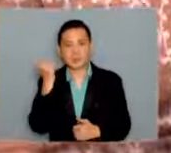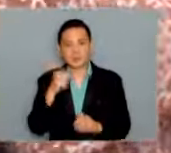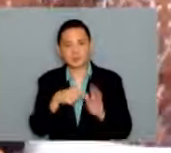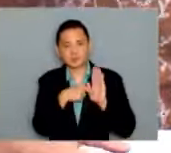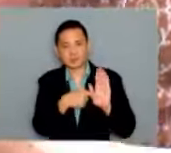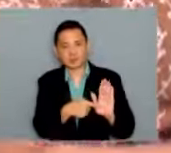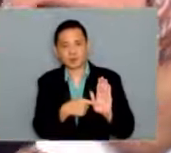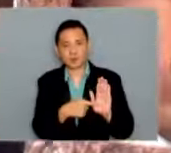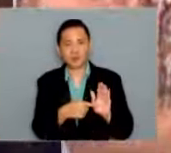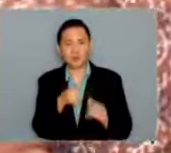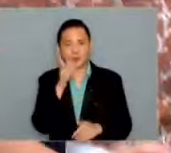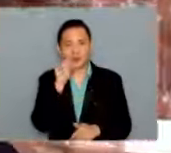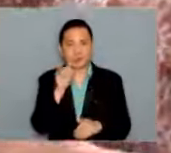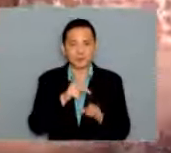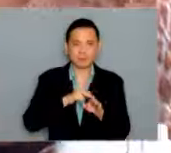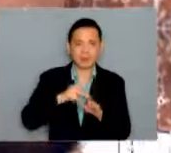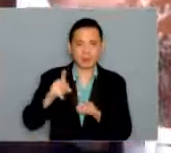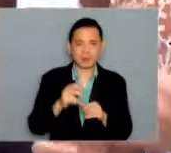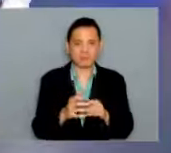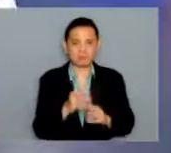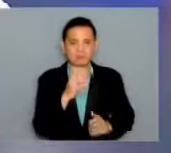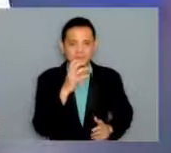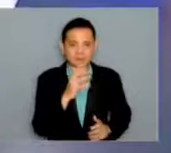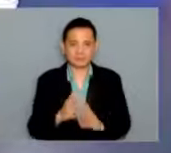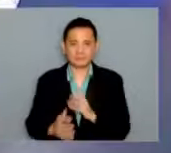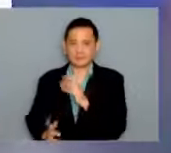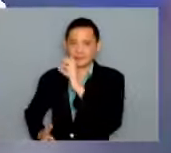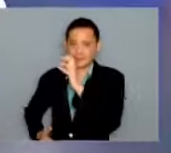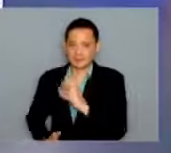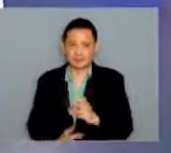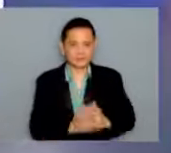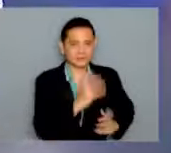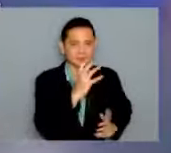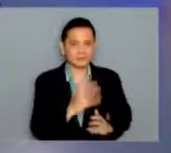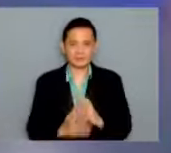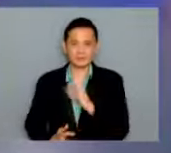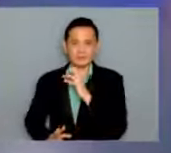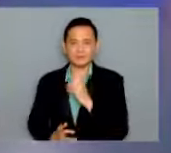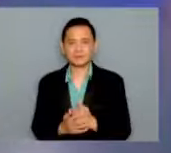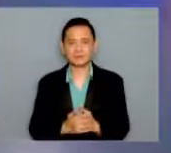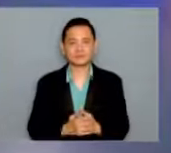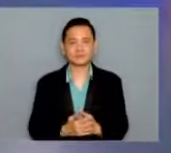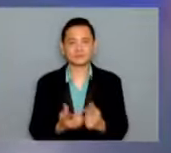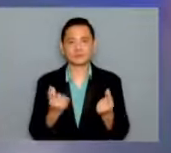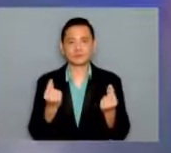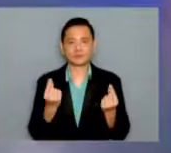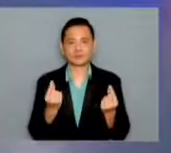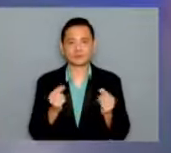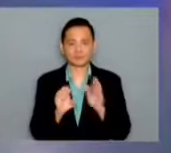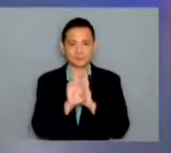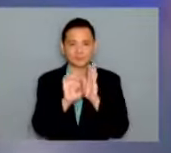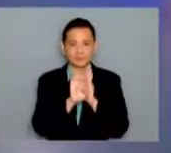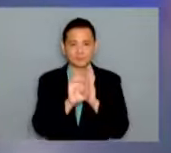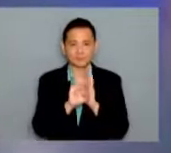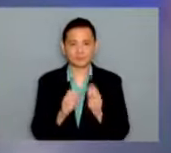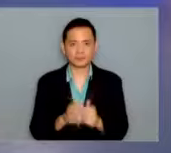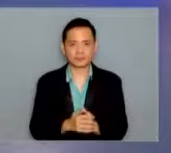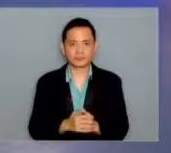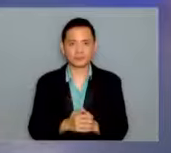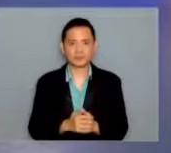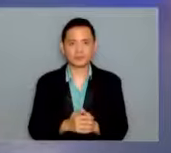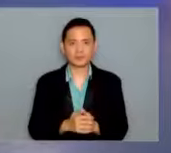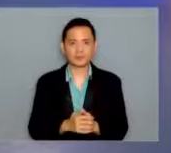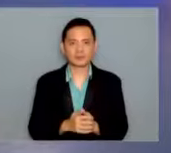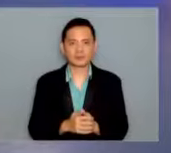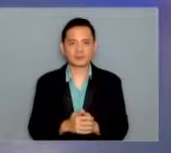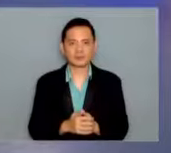Mukhang pro. Yun. Nalimiss din na yung trabaho nila. So next is yung when you swing your arms, dapat hindi magko-cross